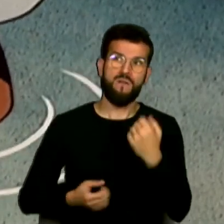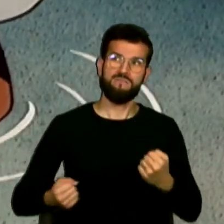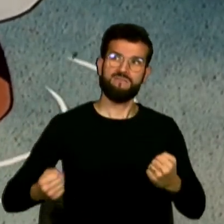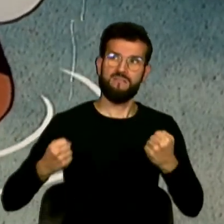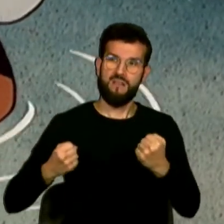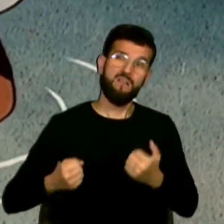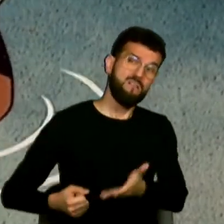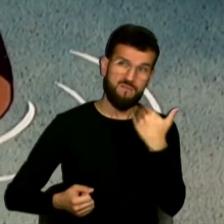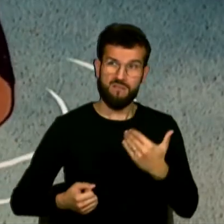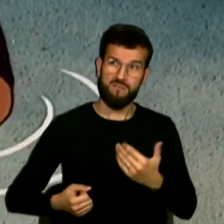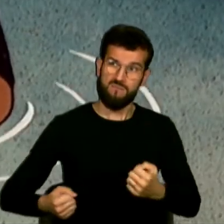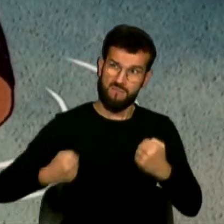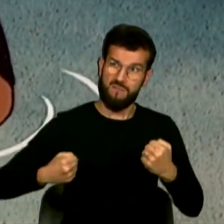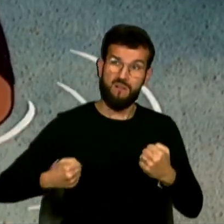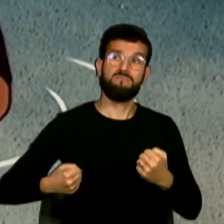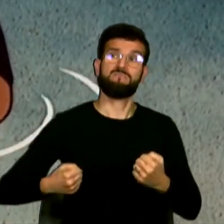Uvidí.